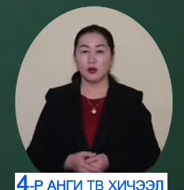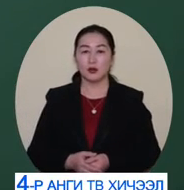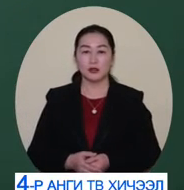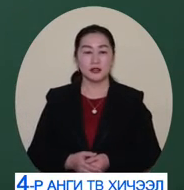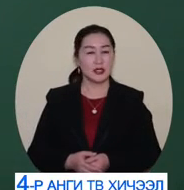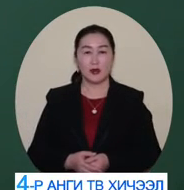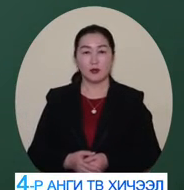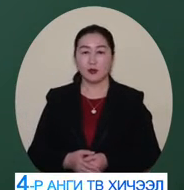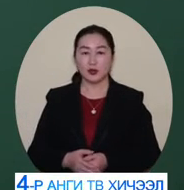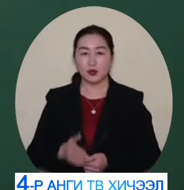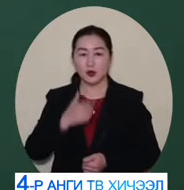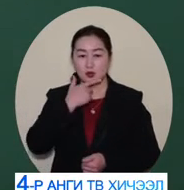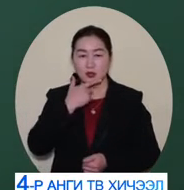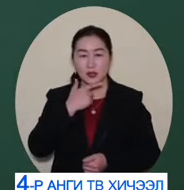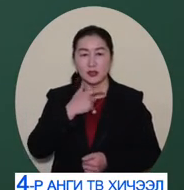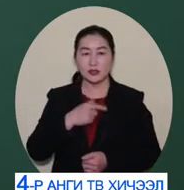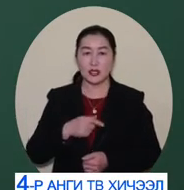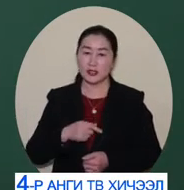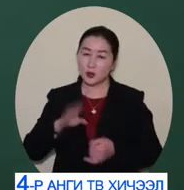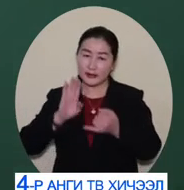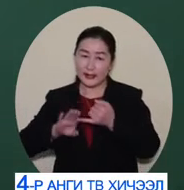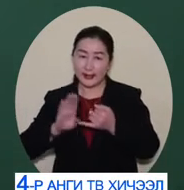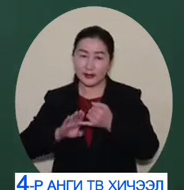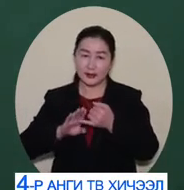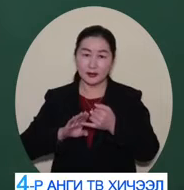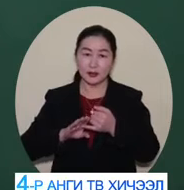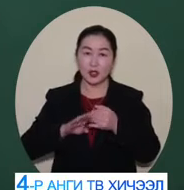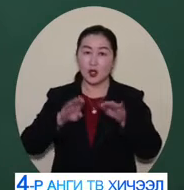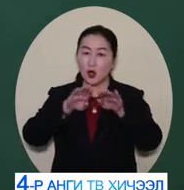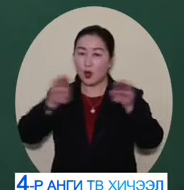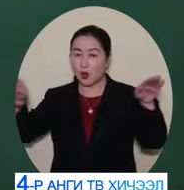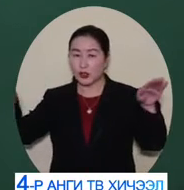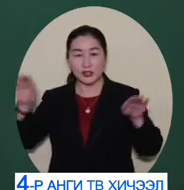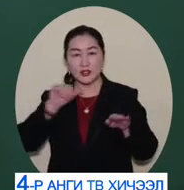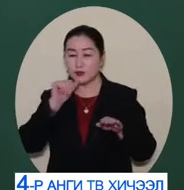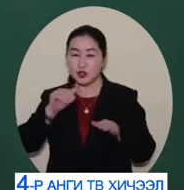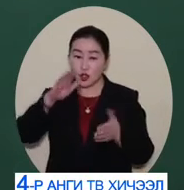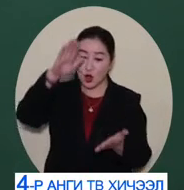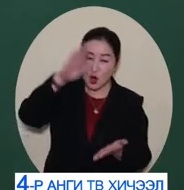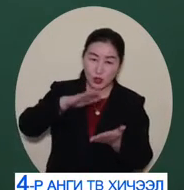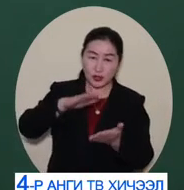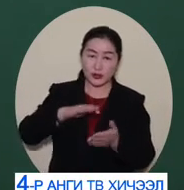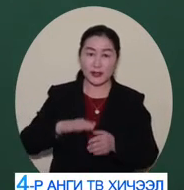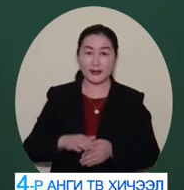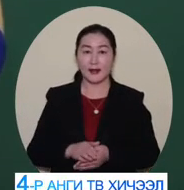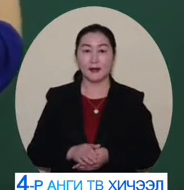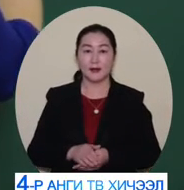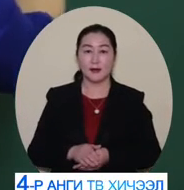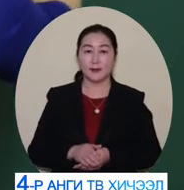За тэгвэл болтгүй юм бол бүгдээрээ өргөнийг өргөн үү? Одоо 4 см-ээ өргөн талаа